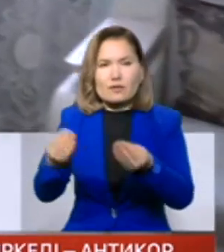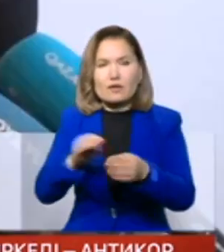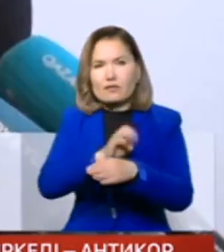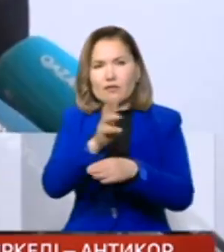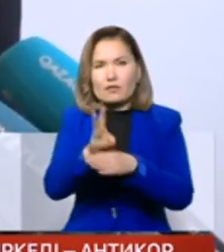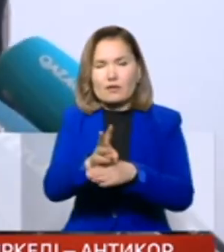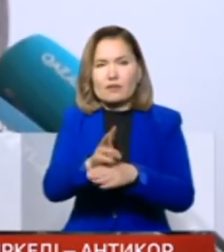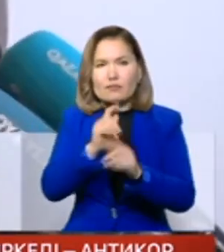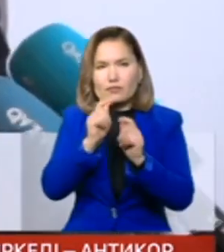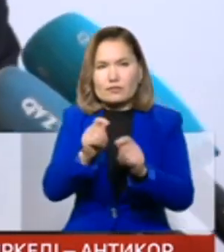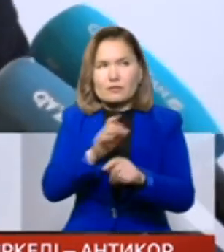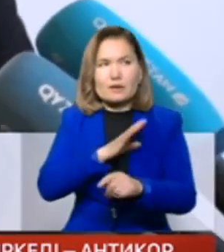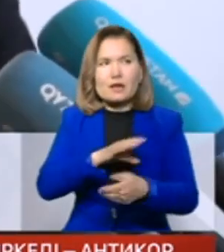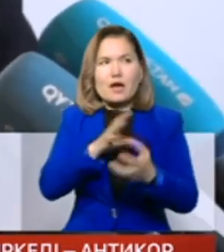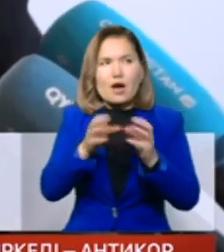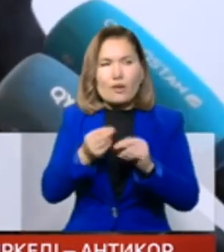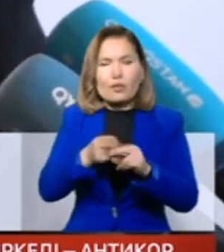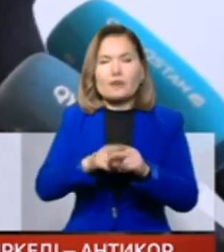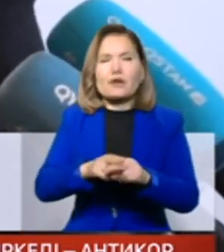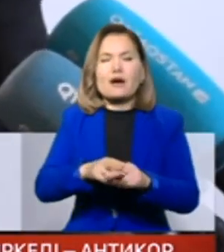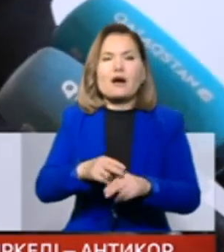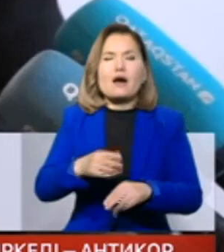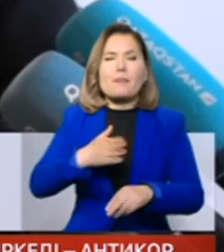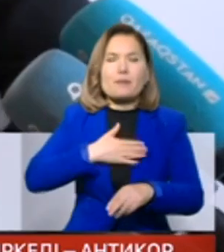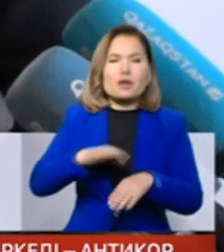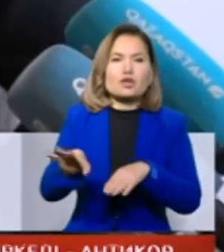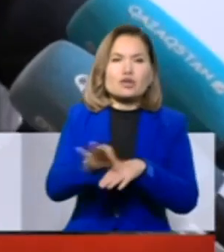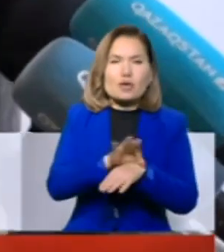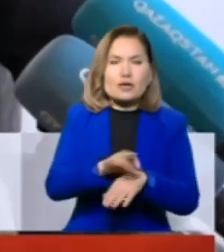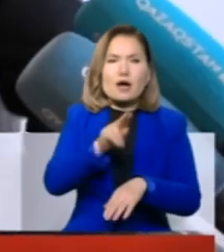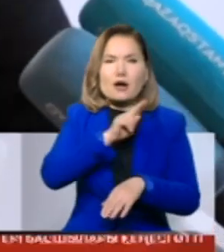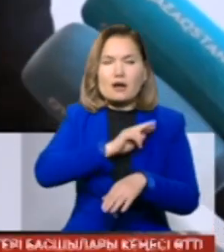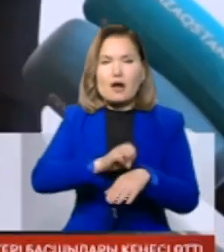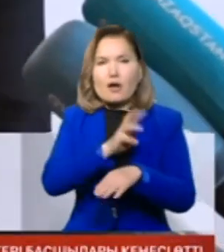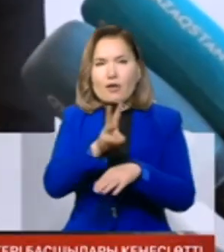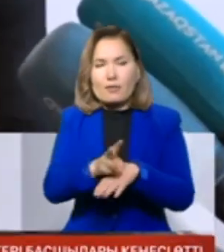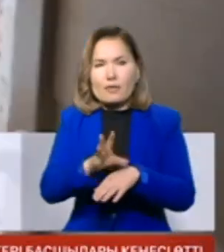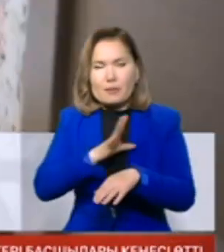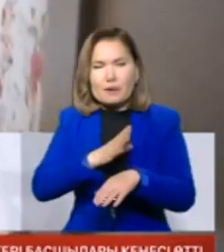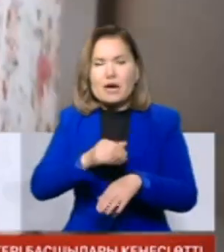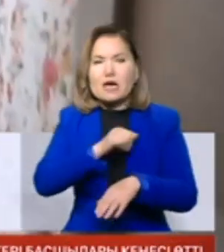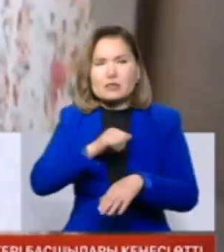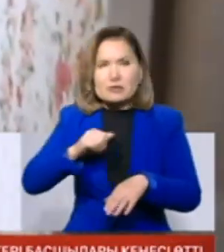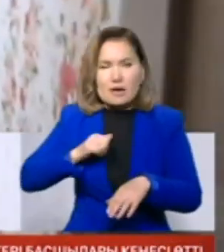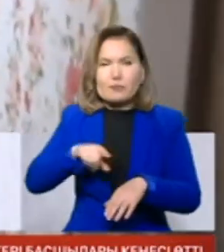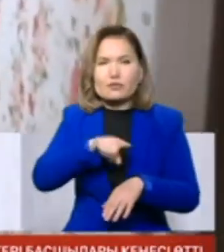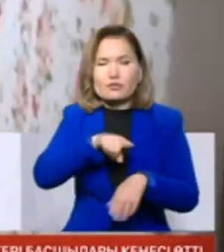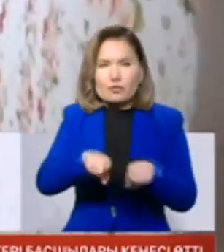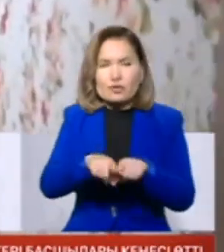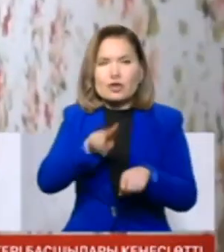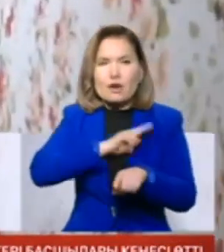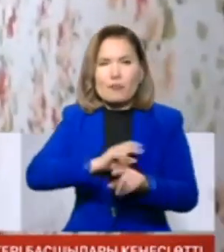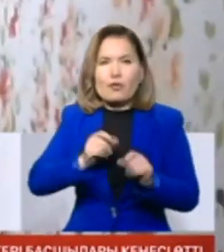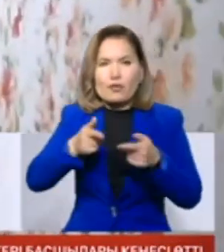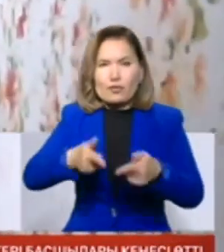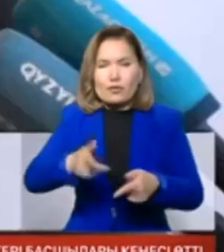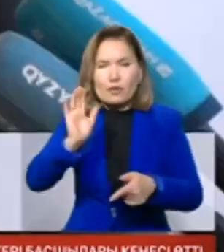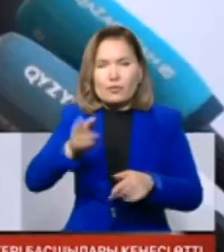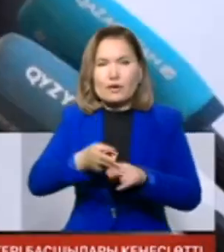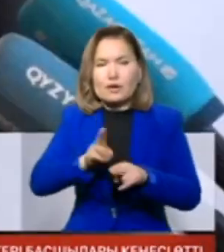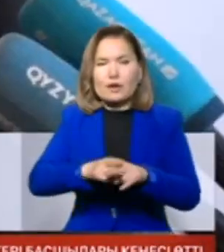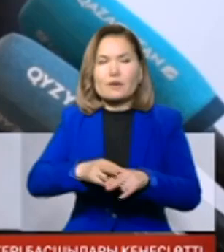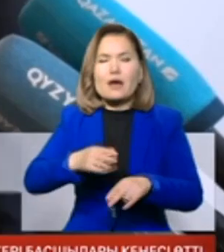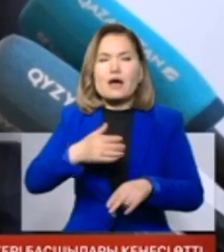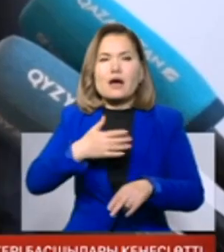Келіншекке жұмысқа, сосын бала шағаны садик, полиция бәрі жанымызда. Сол осы районды